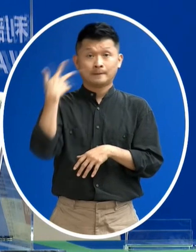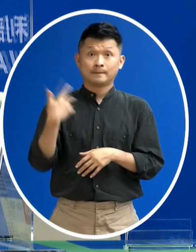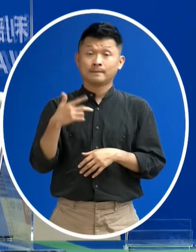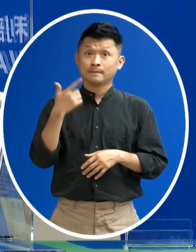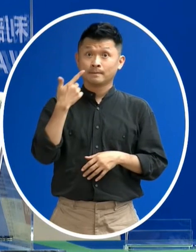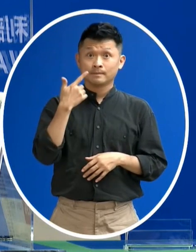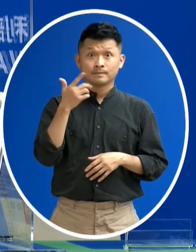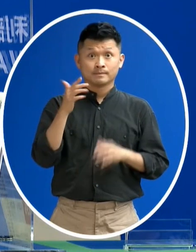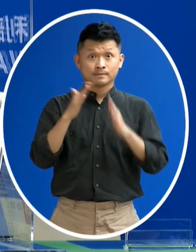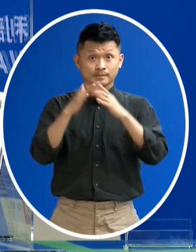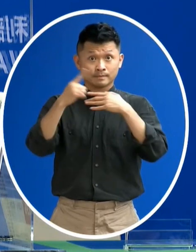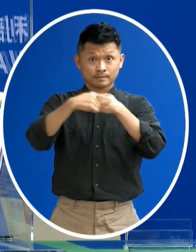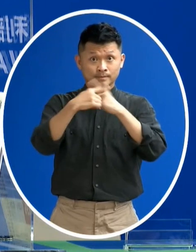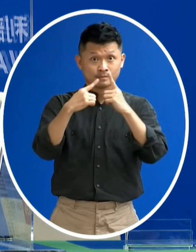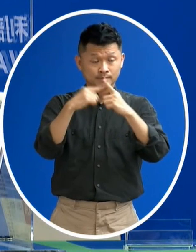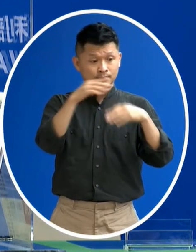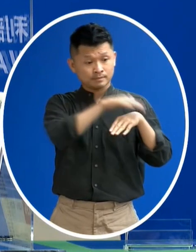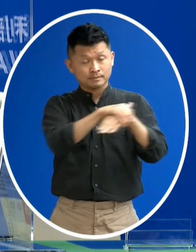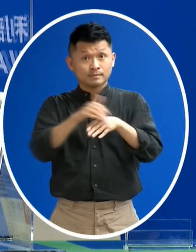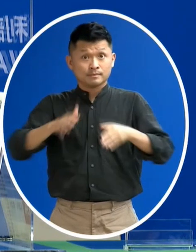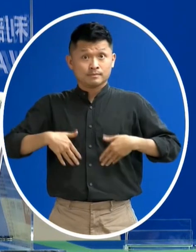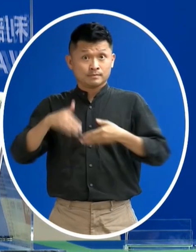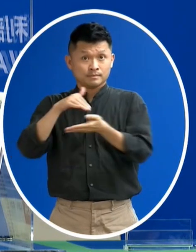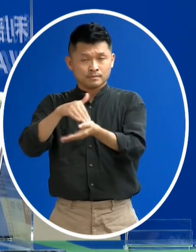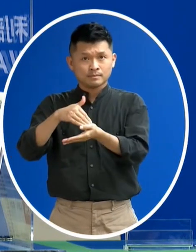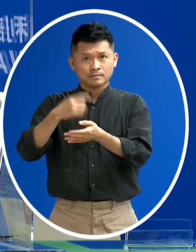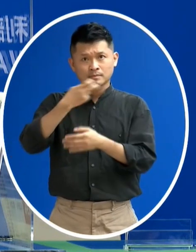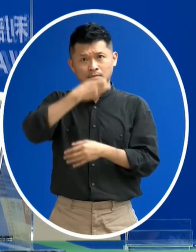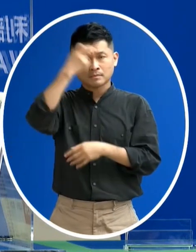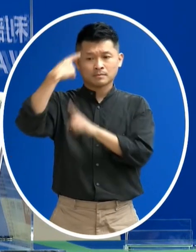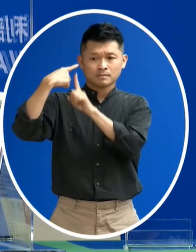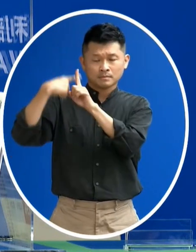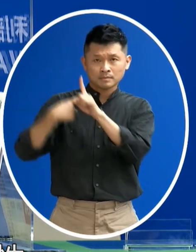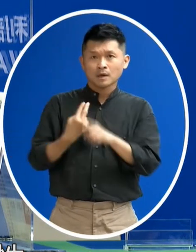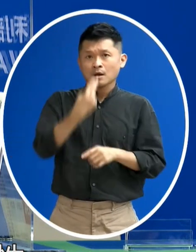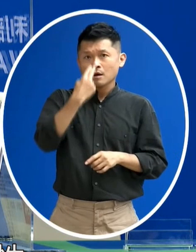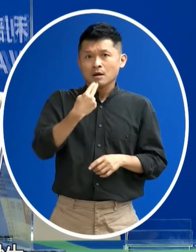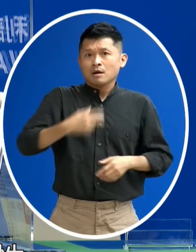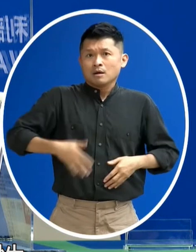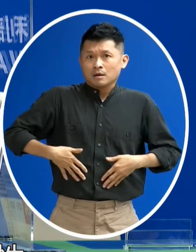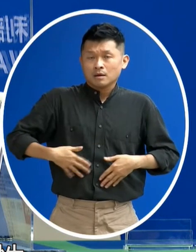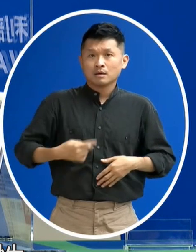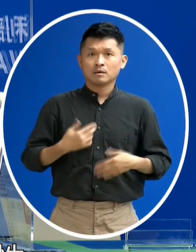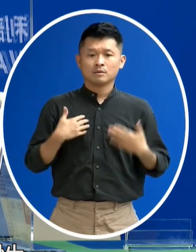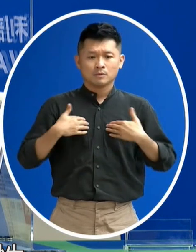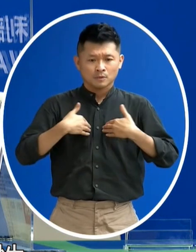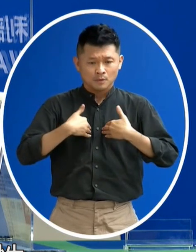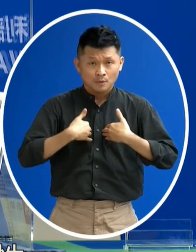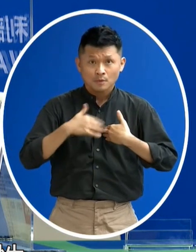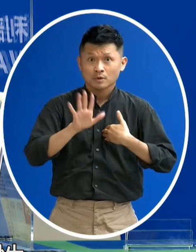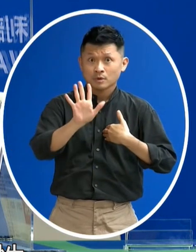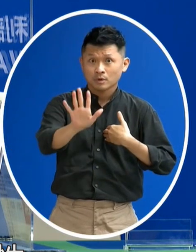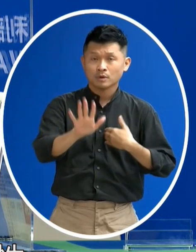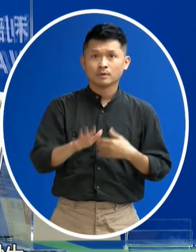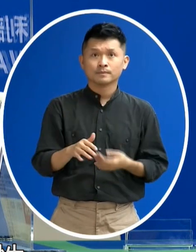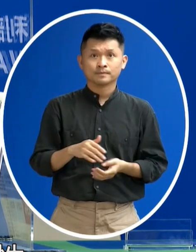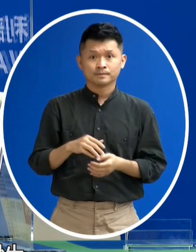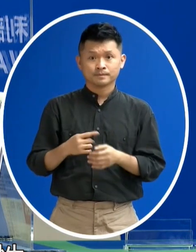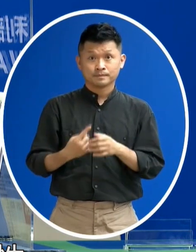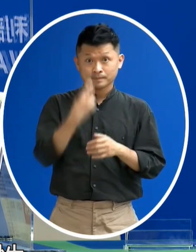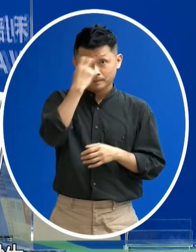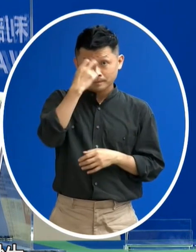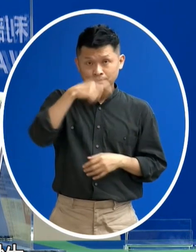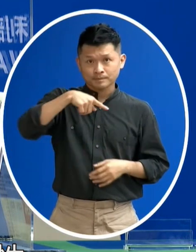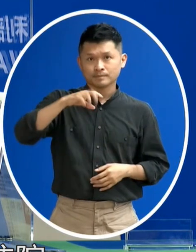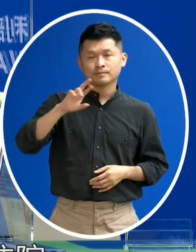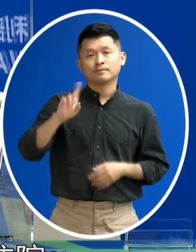带他到急诊，在急诊这边发现有血压偏低跟呼吸急促，有胸凹的这个现象哦，那经过裁剪